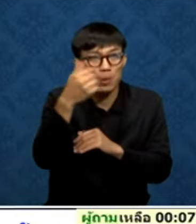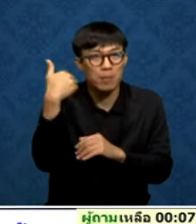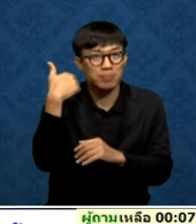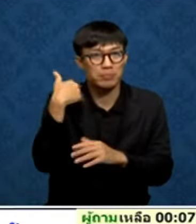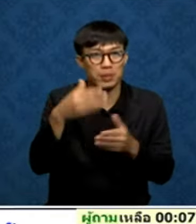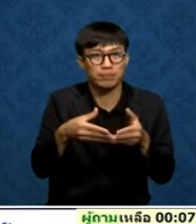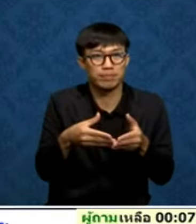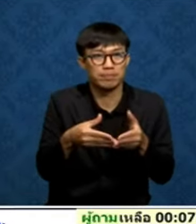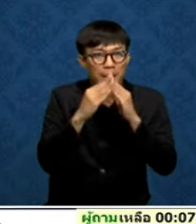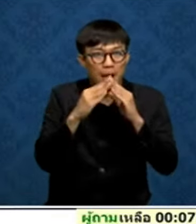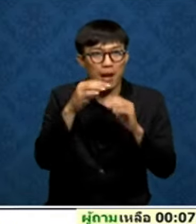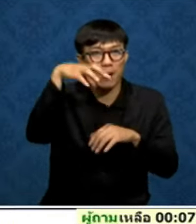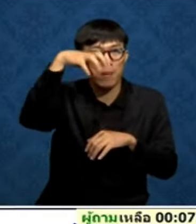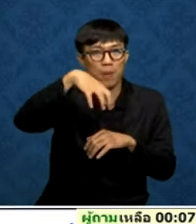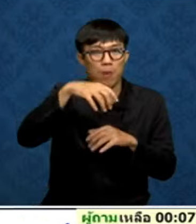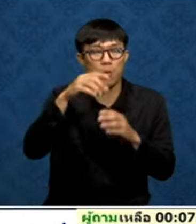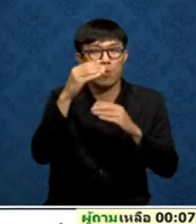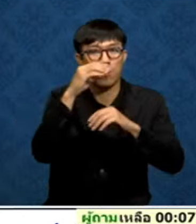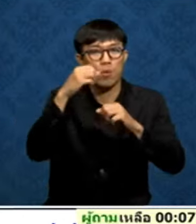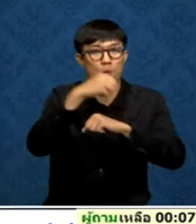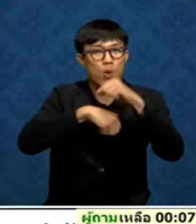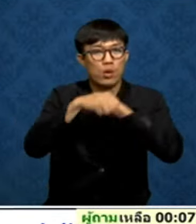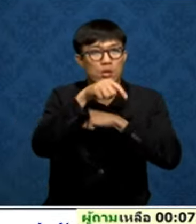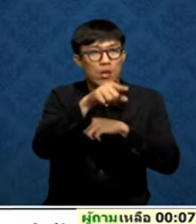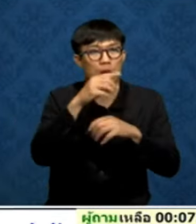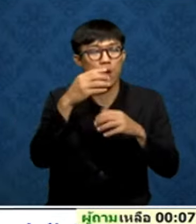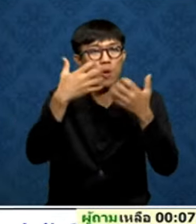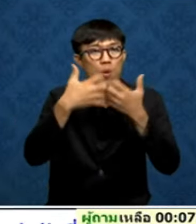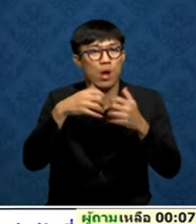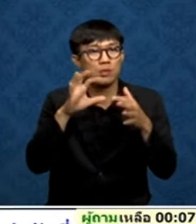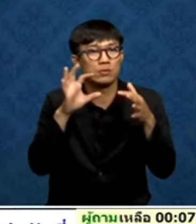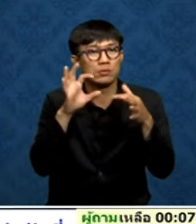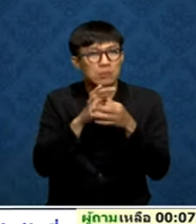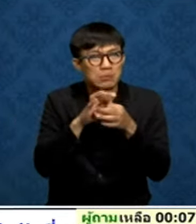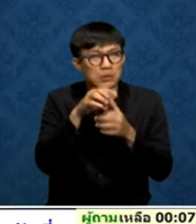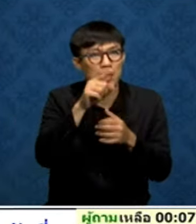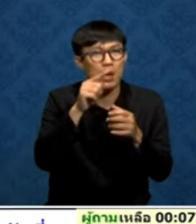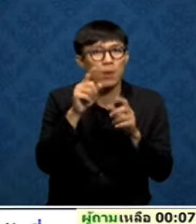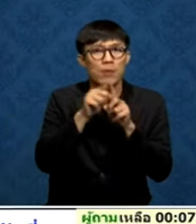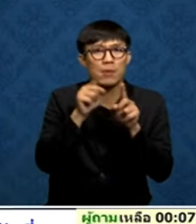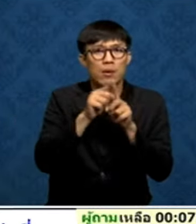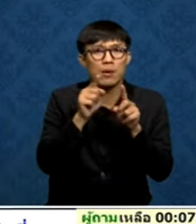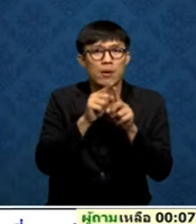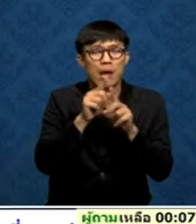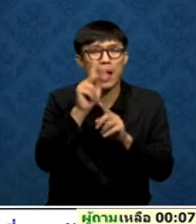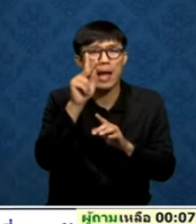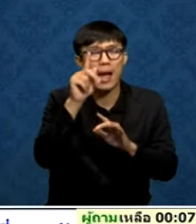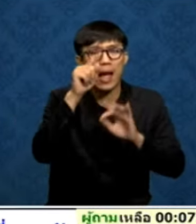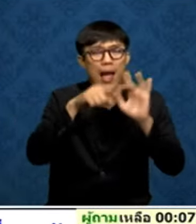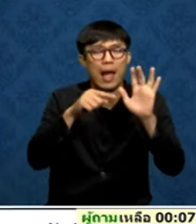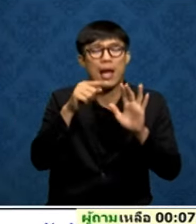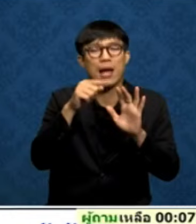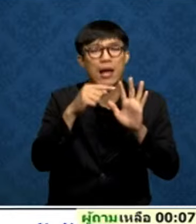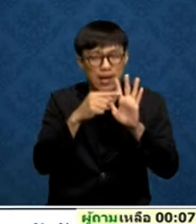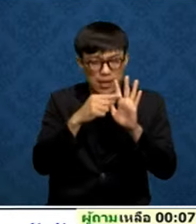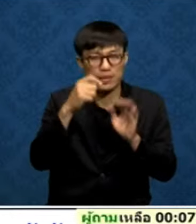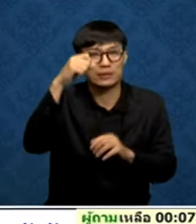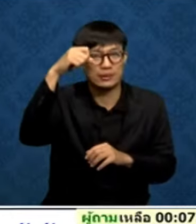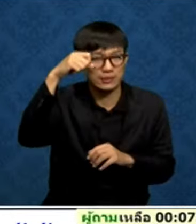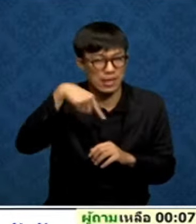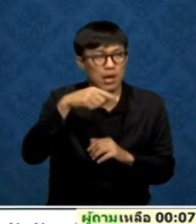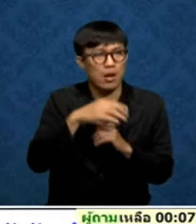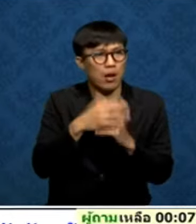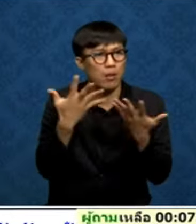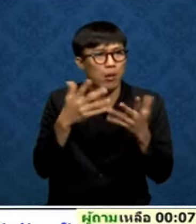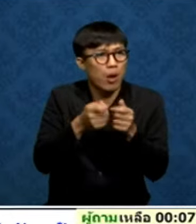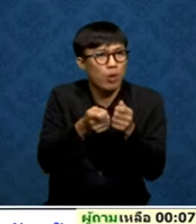งงานครับซึ่งก็เป็นโรงงานที่เกี่ยวข้องกับเรื่องก๊าซครับแน่นอนครับเกี่ยวข้องกับความปลอดภัยสาธารณะครับแต่ไม่มีการขอใบอนุญาตอะไรเลยครับ